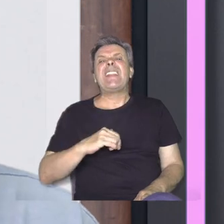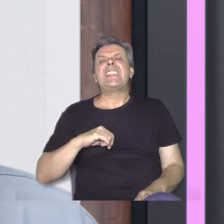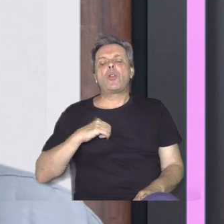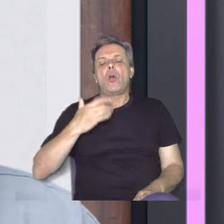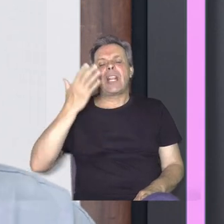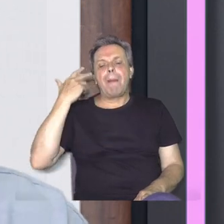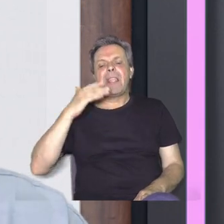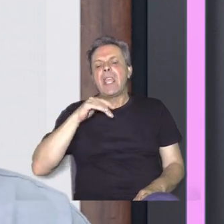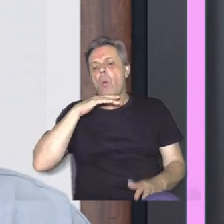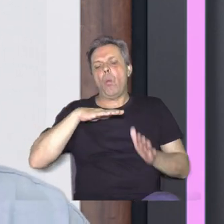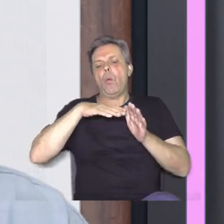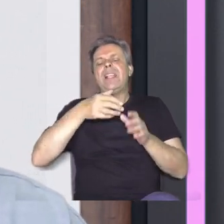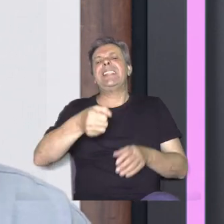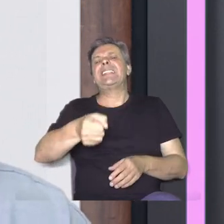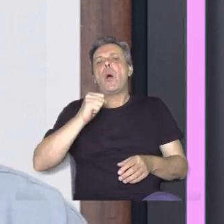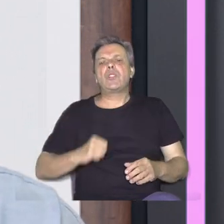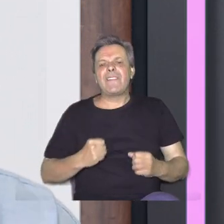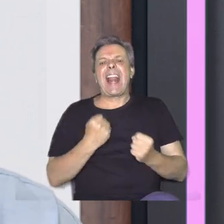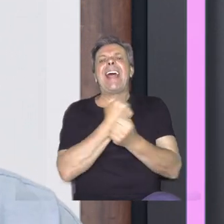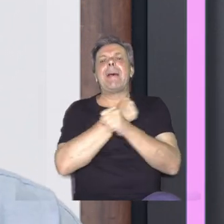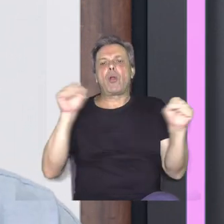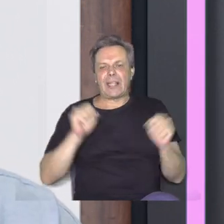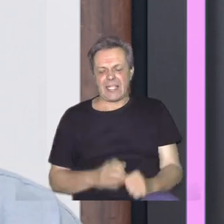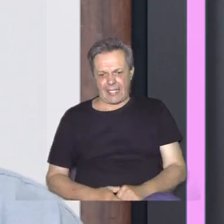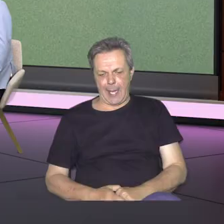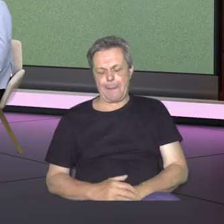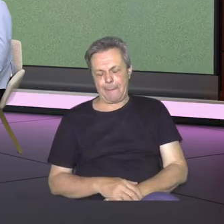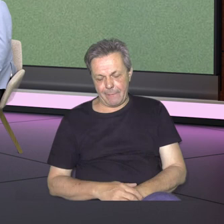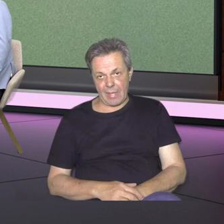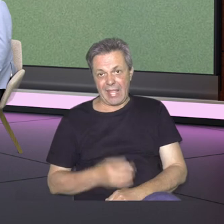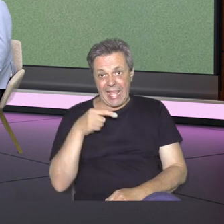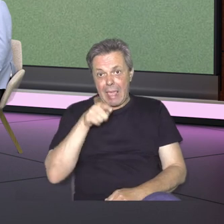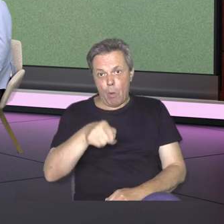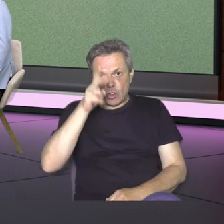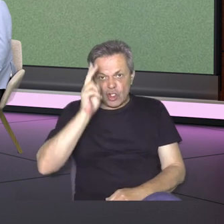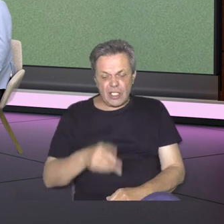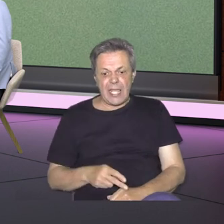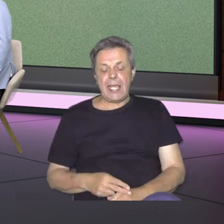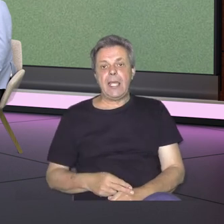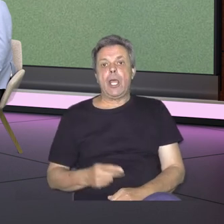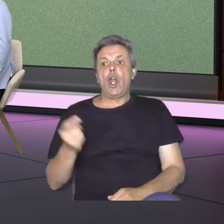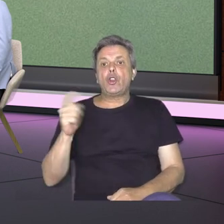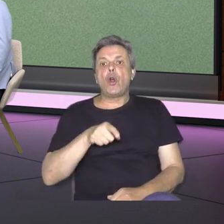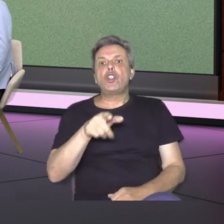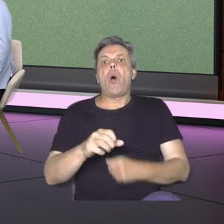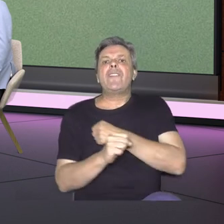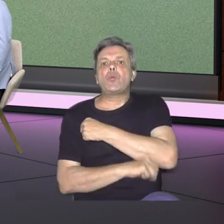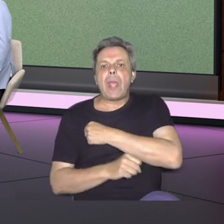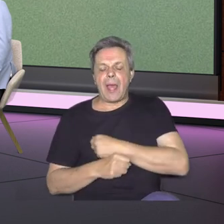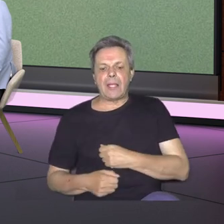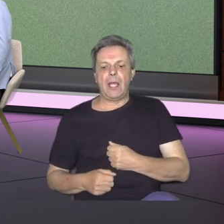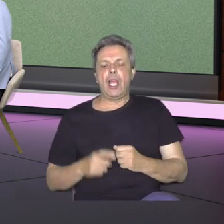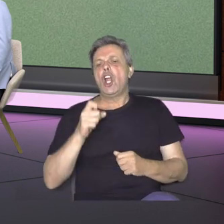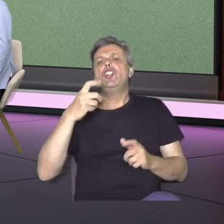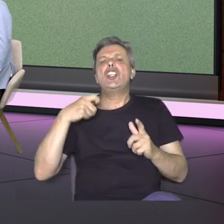godina bit će zaustavljena demokratizacija. Jel možeš ti, pita mene, doći do ovih